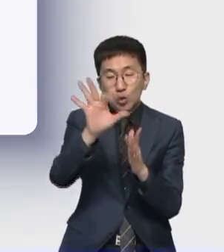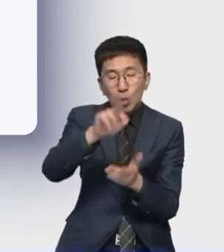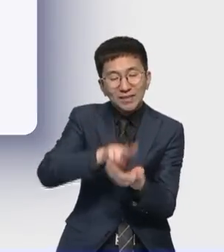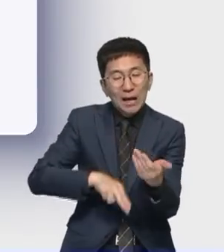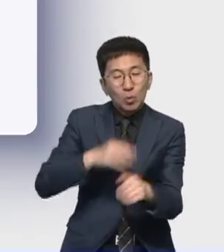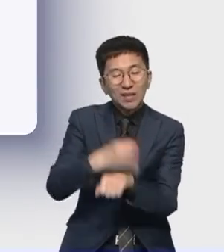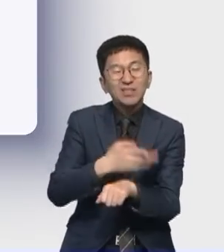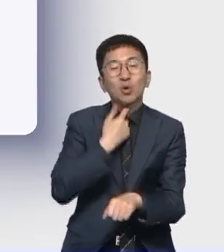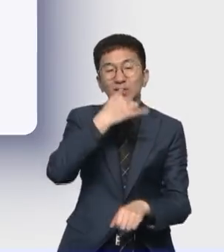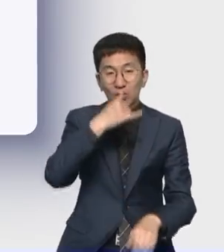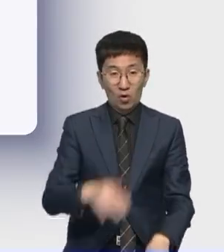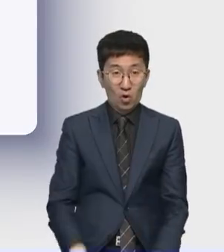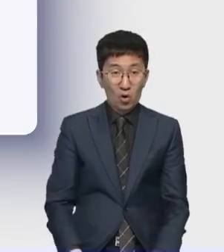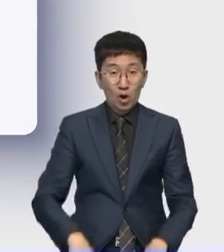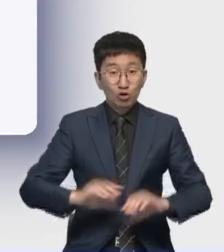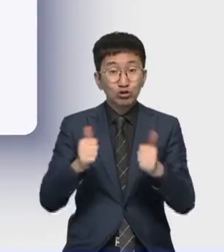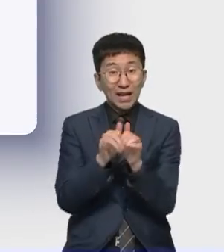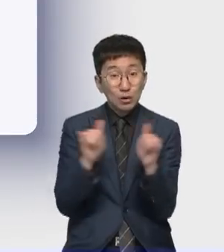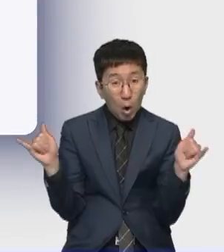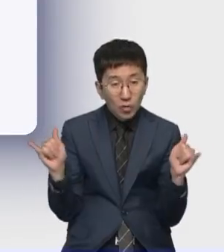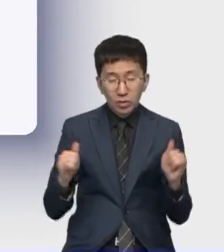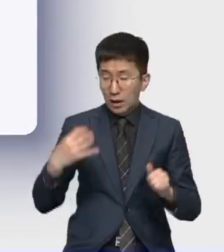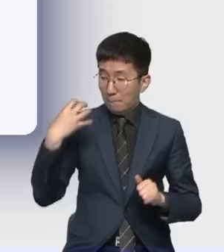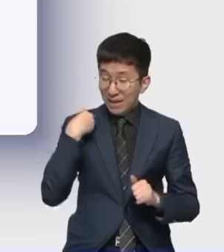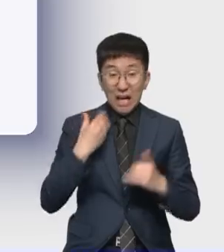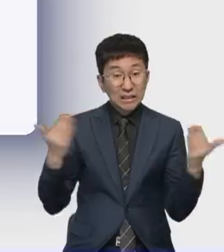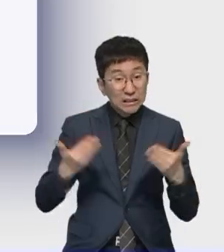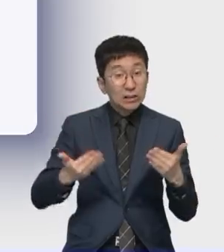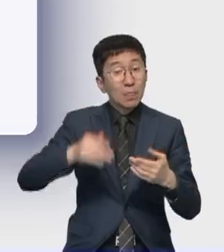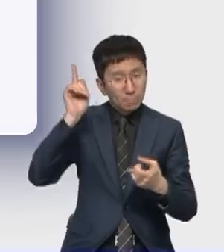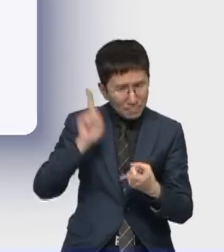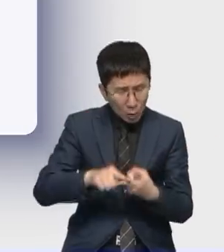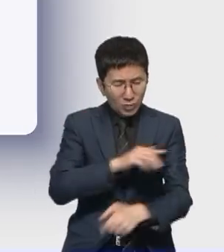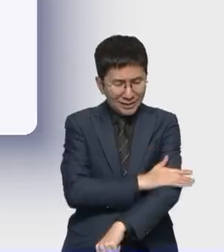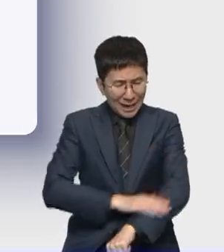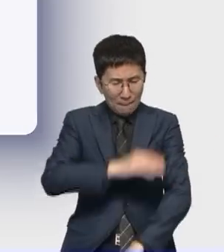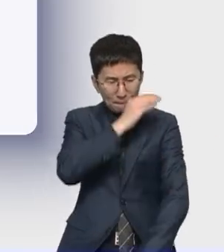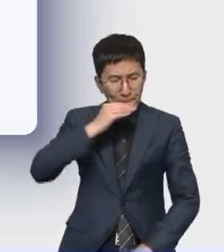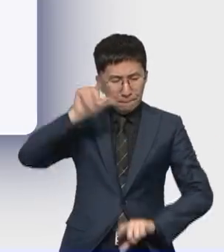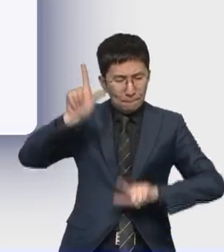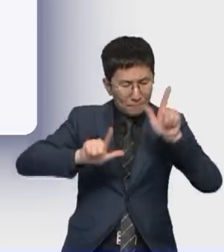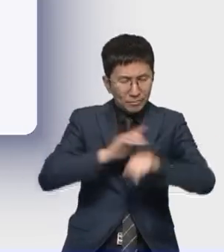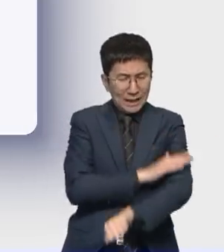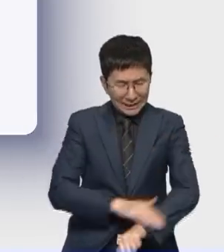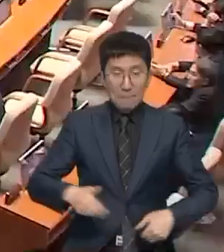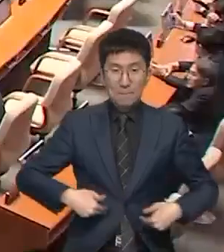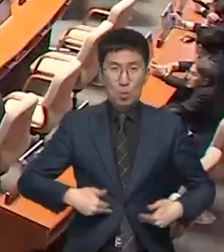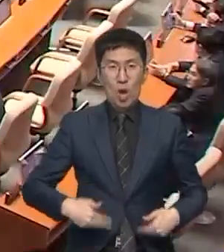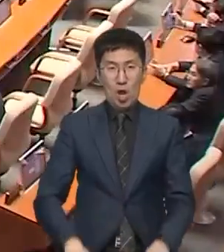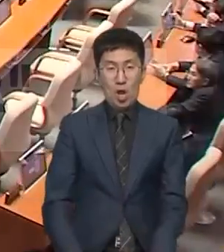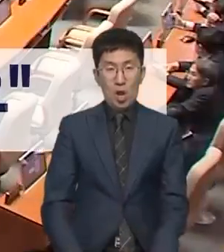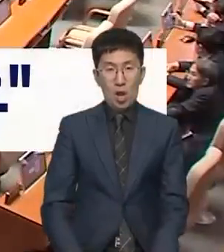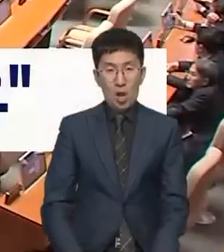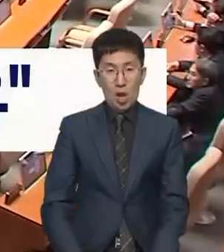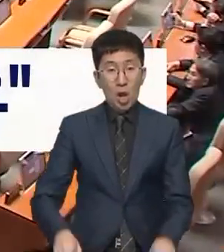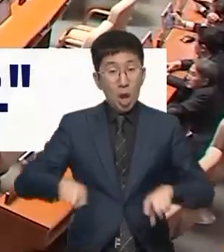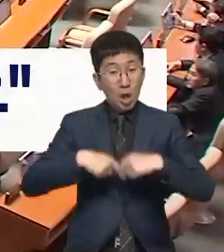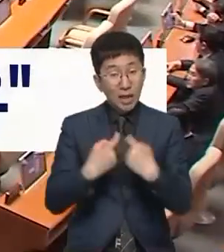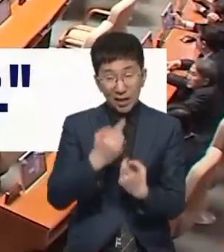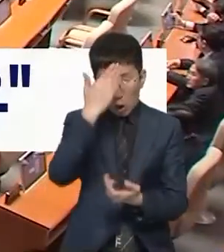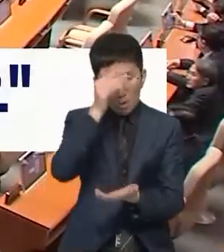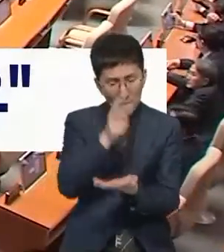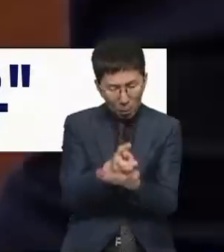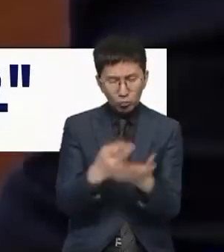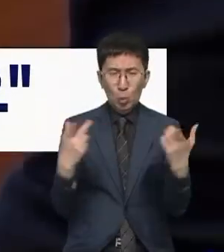실천 규범에 따르면 국회의원은 직무를 수행하는 데 있어 품위를 손상하는 행위를 해서는 안 됩니다. 개개인이